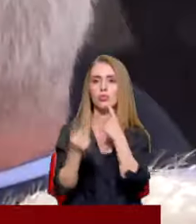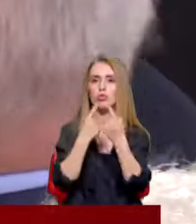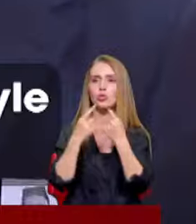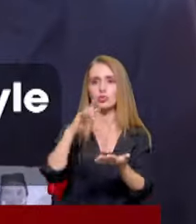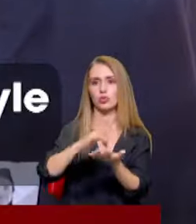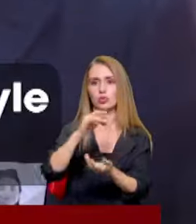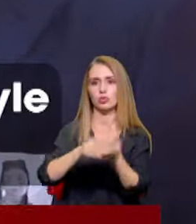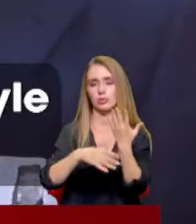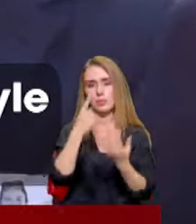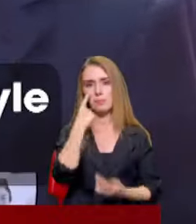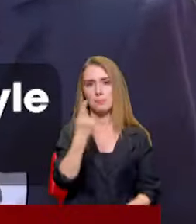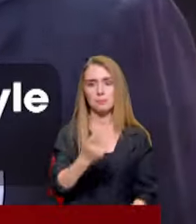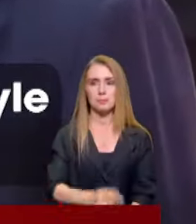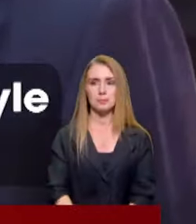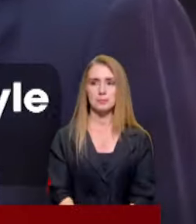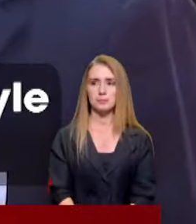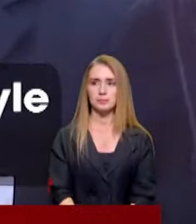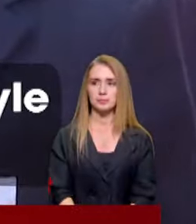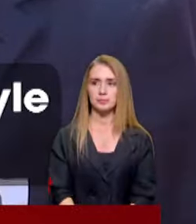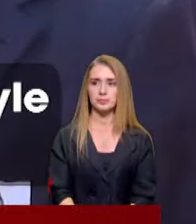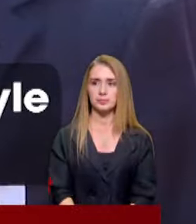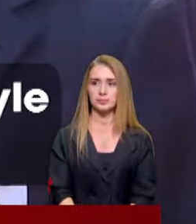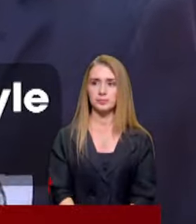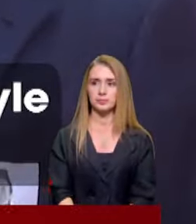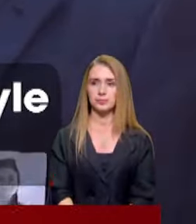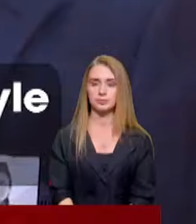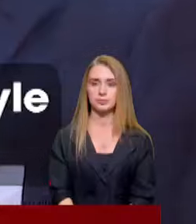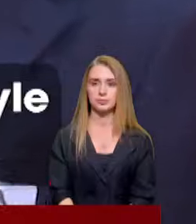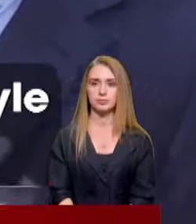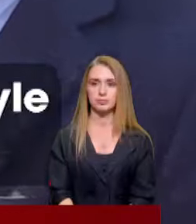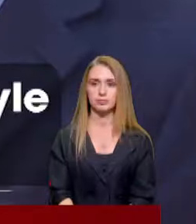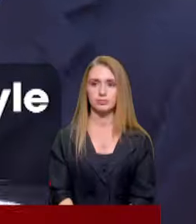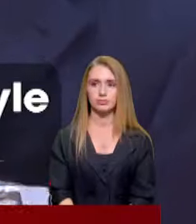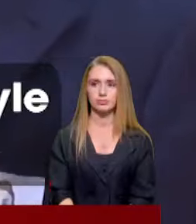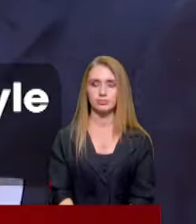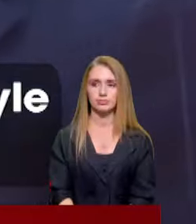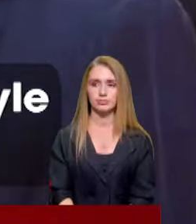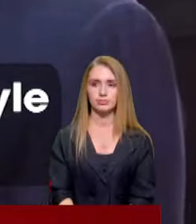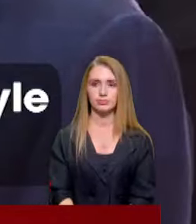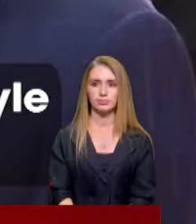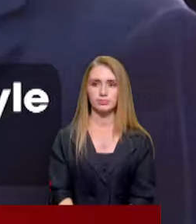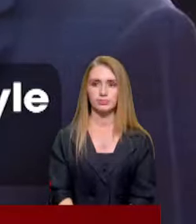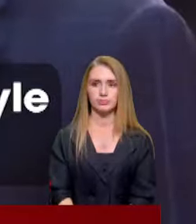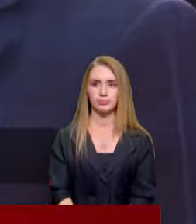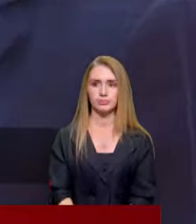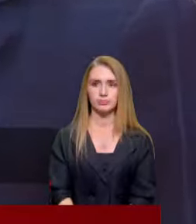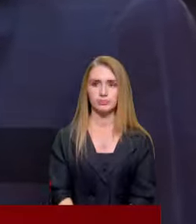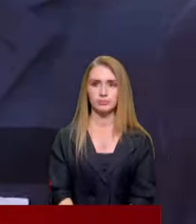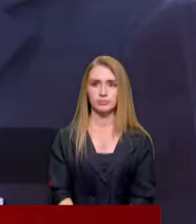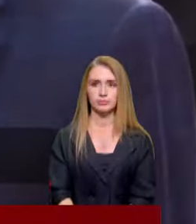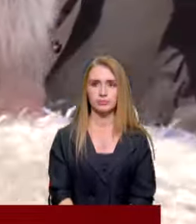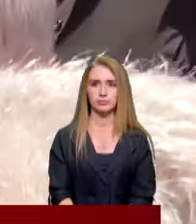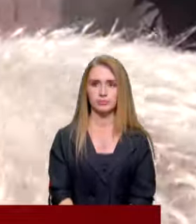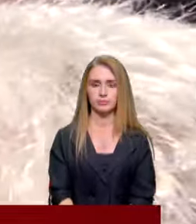ortaya çıktı her iki Ç laf kıymetli ama dinlemeyi bilene Bir de böyle günde halen daha ikilik halen daha bir siyasi şey